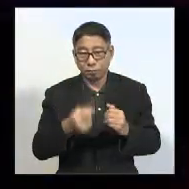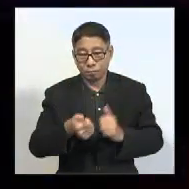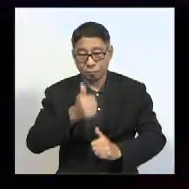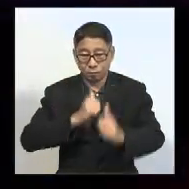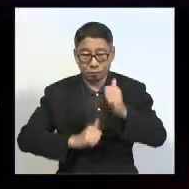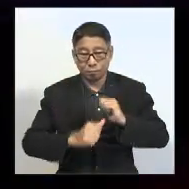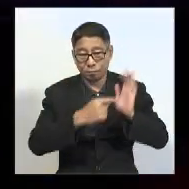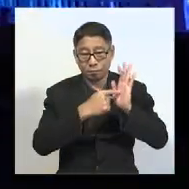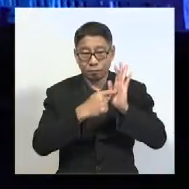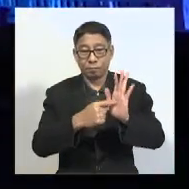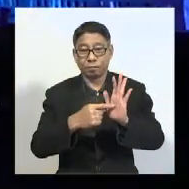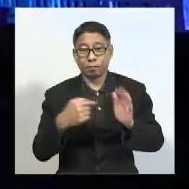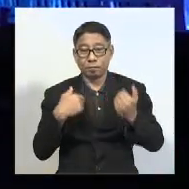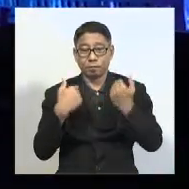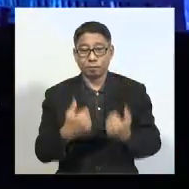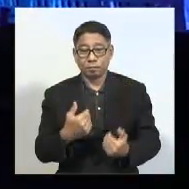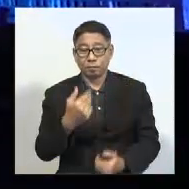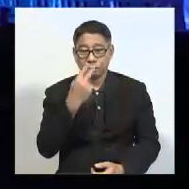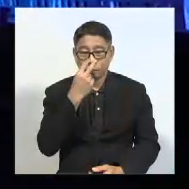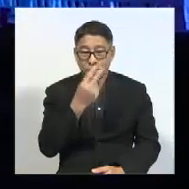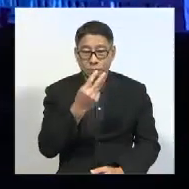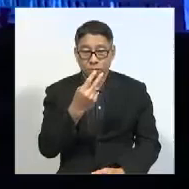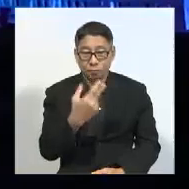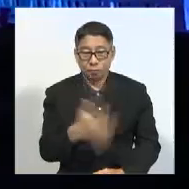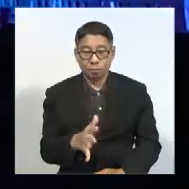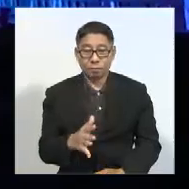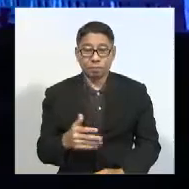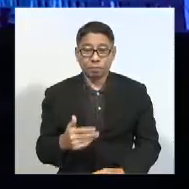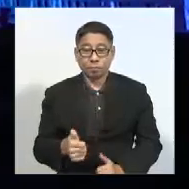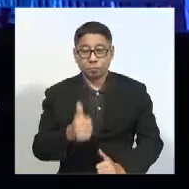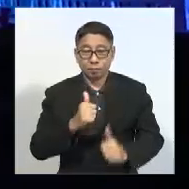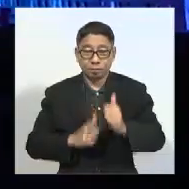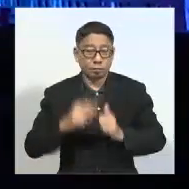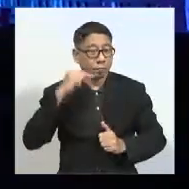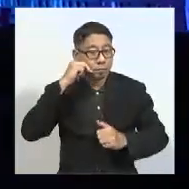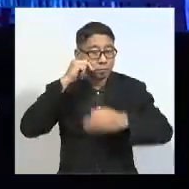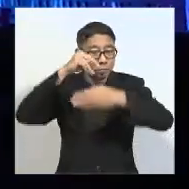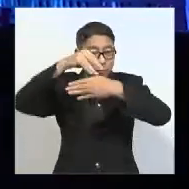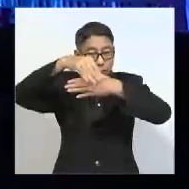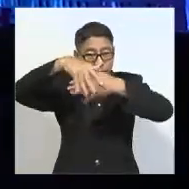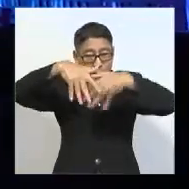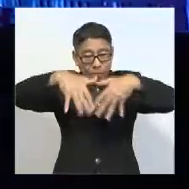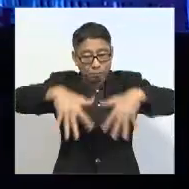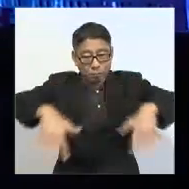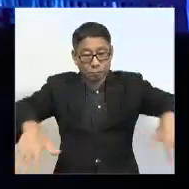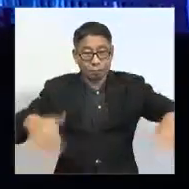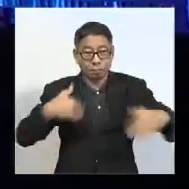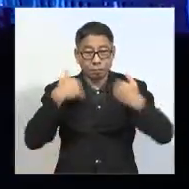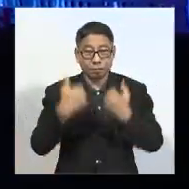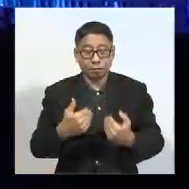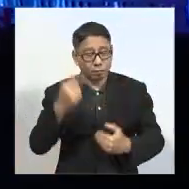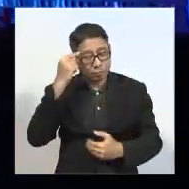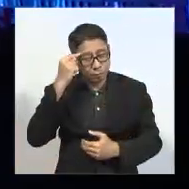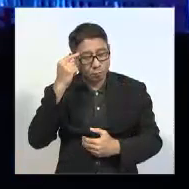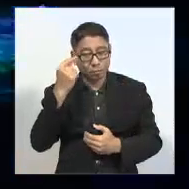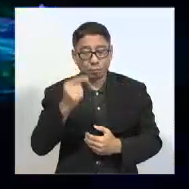Show และปรากฏการณ์ Immersive Experience และการแสดงม่านน้ำท้าทายด้วยปริศนาธรรมแฝงแง่